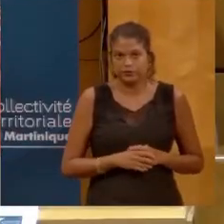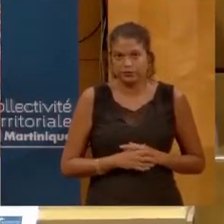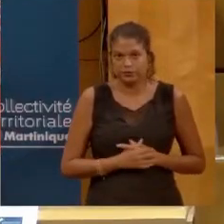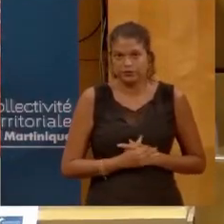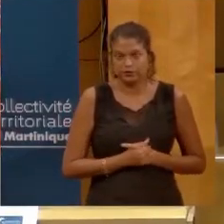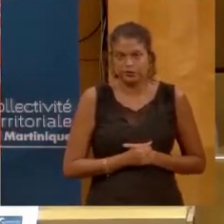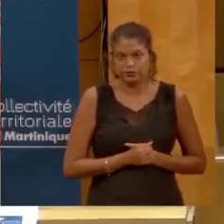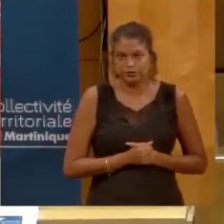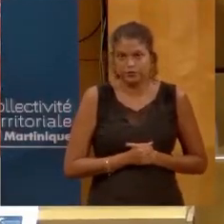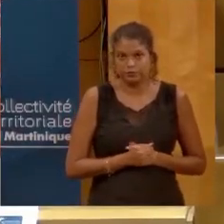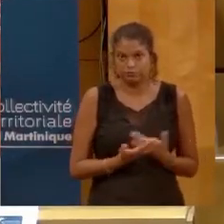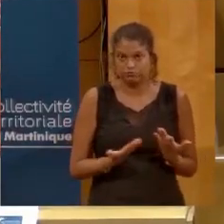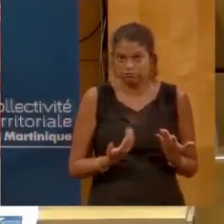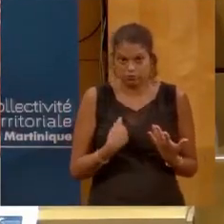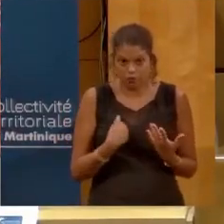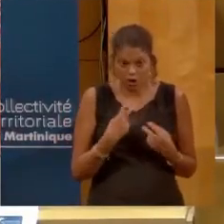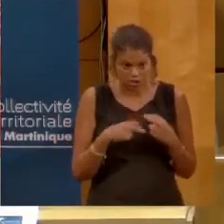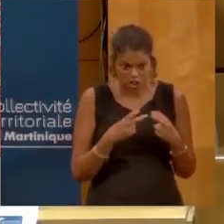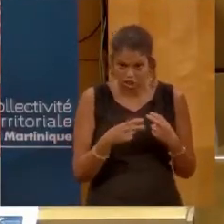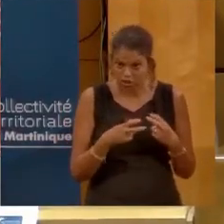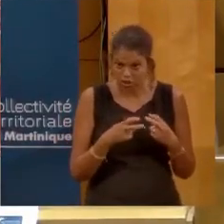Je cherche toujours l'autre fameux trou